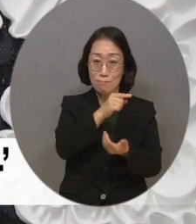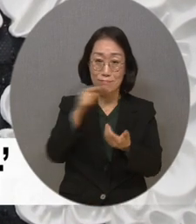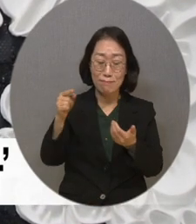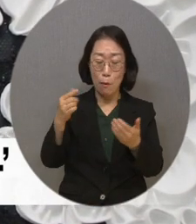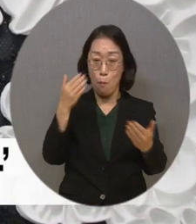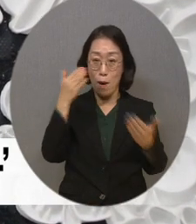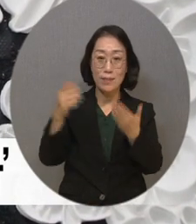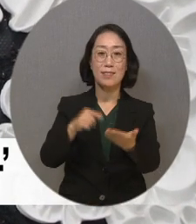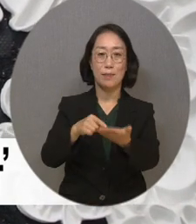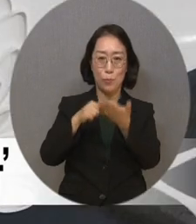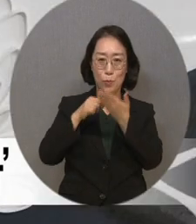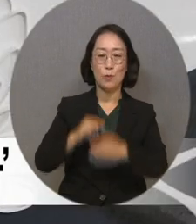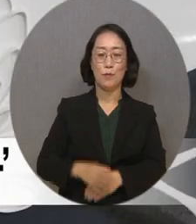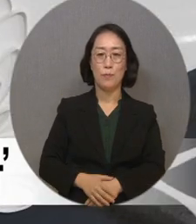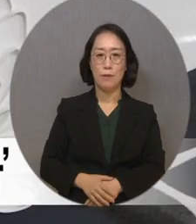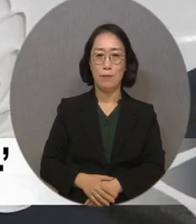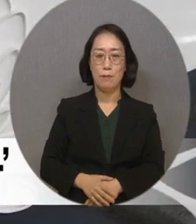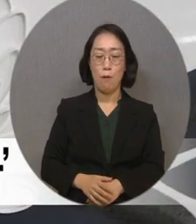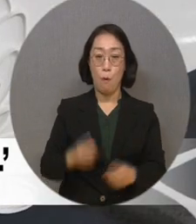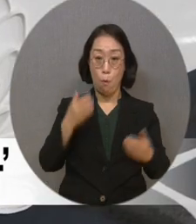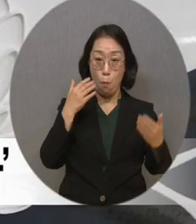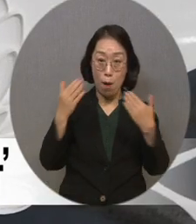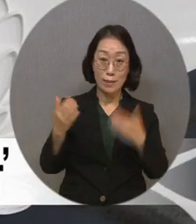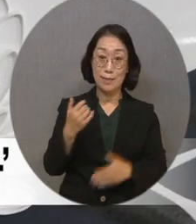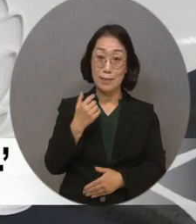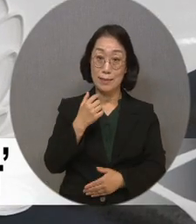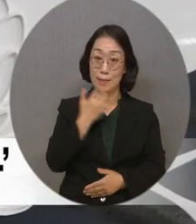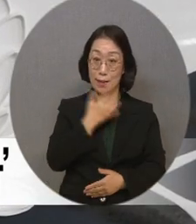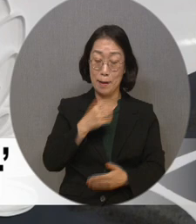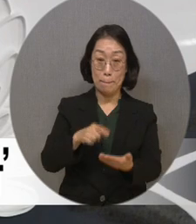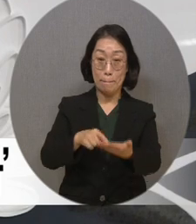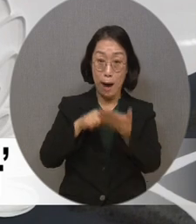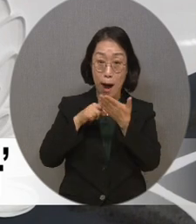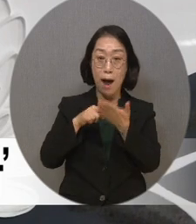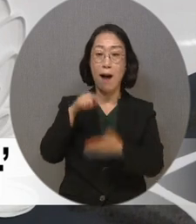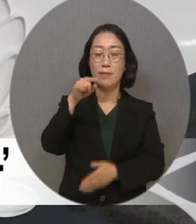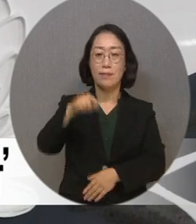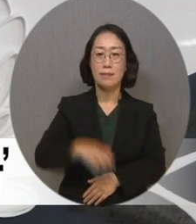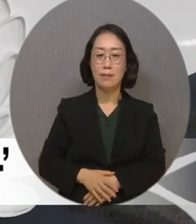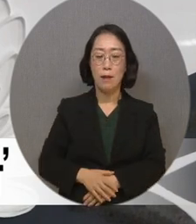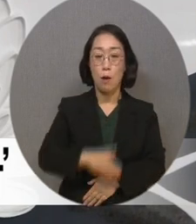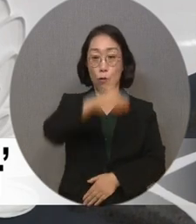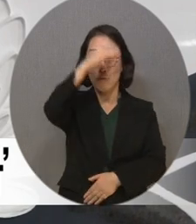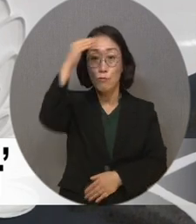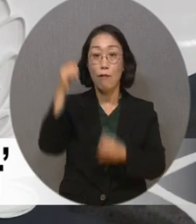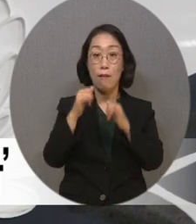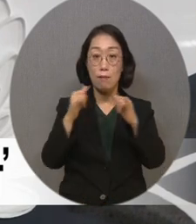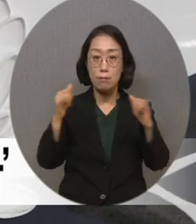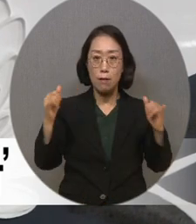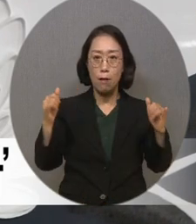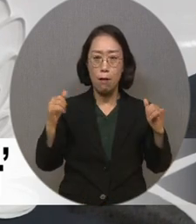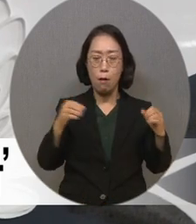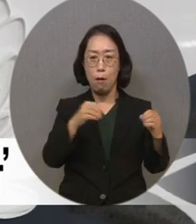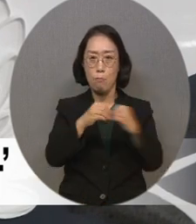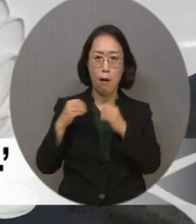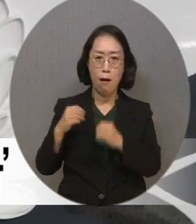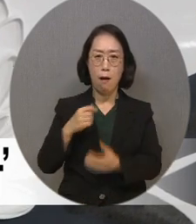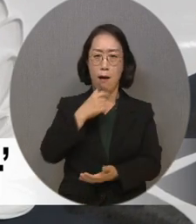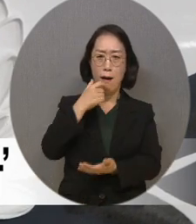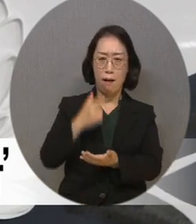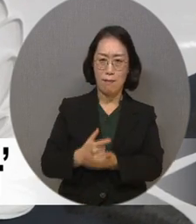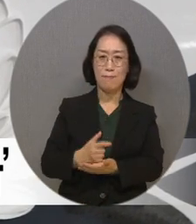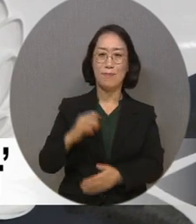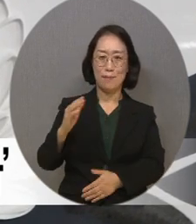보여줍니다. 명확한 색의 구분으로 이루어진 작품은 관람객에게 강한 인상을 남깁니다.